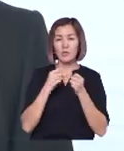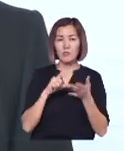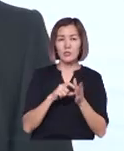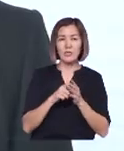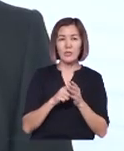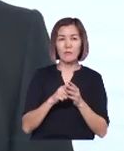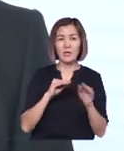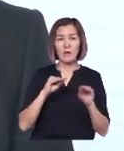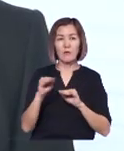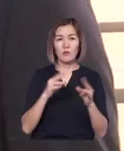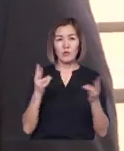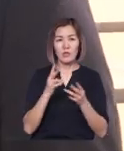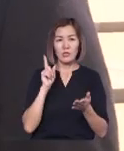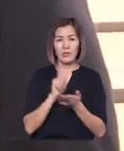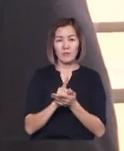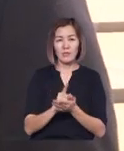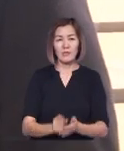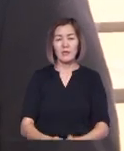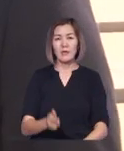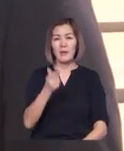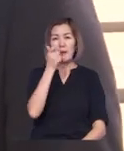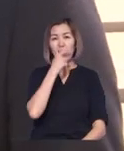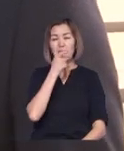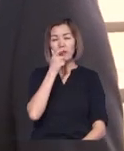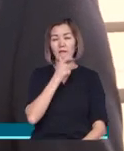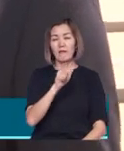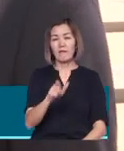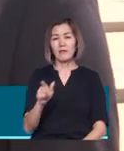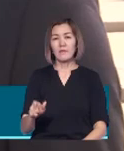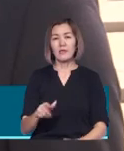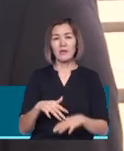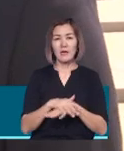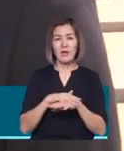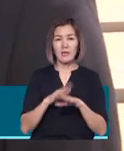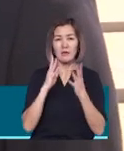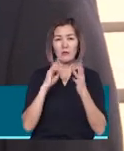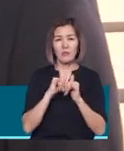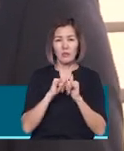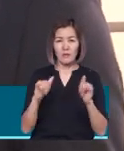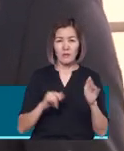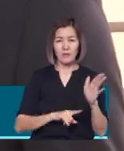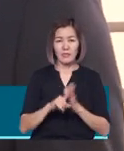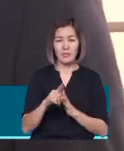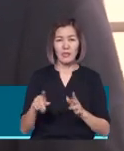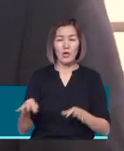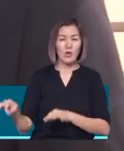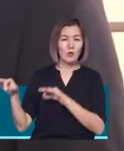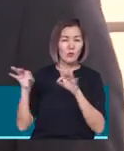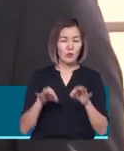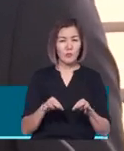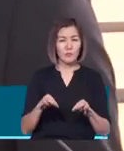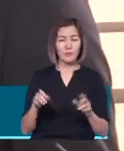залдарымен жабдықталуы тиіс. Панфилов ауданында азаматтардың саны жылдан жылға көбейіп келеді. Көшіп келіп жатқан азаматтар